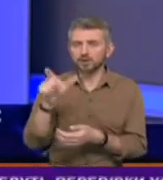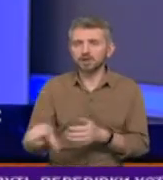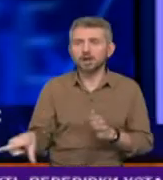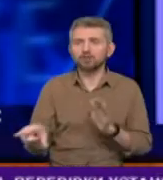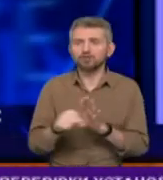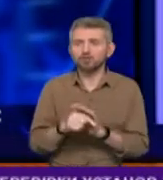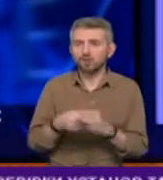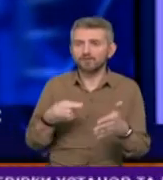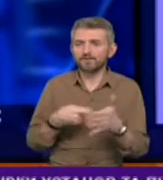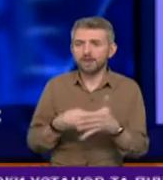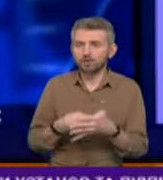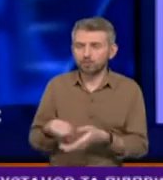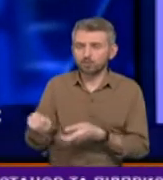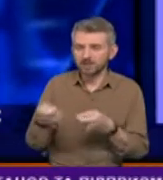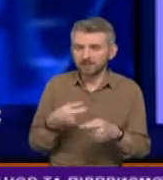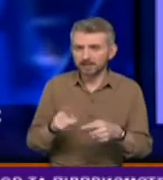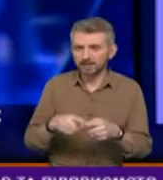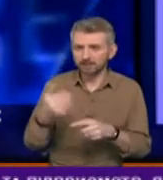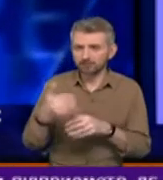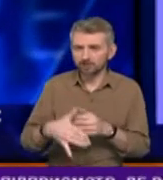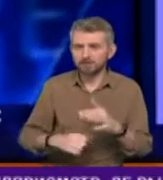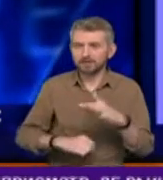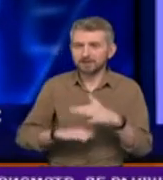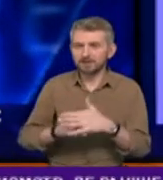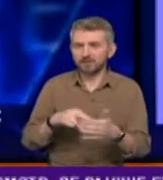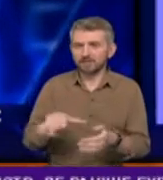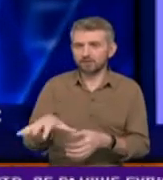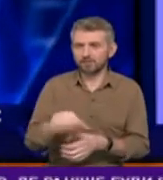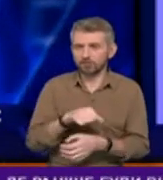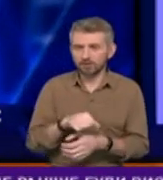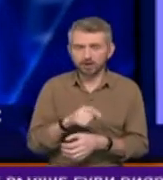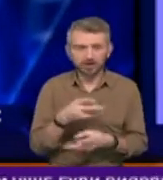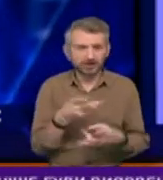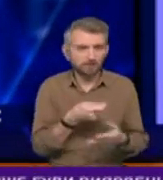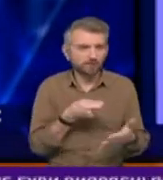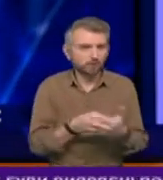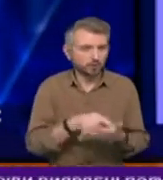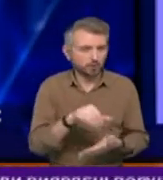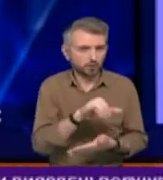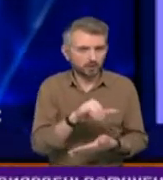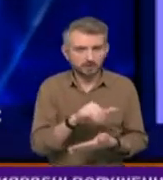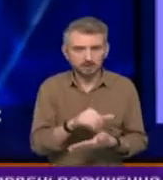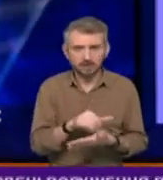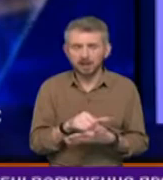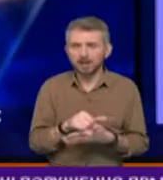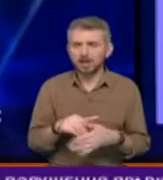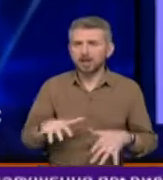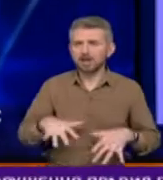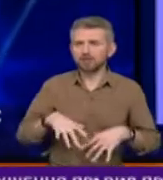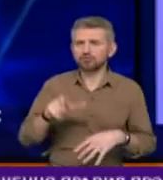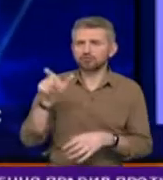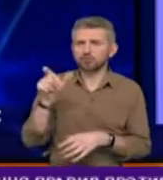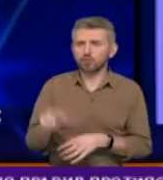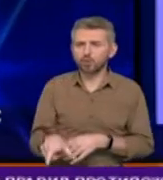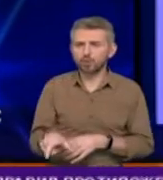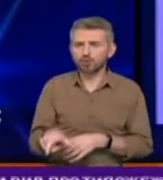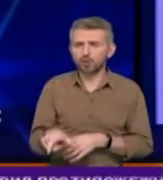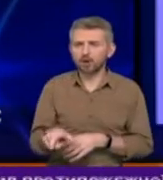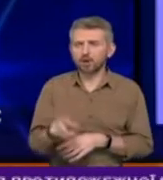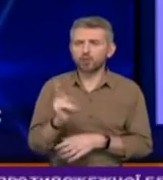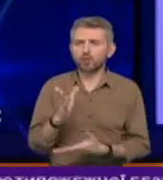нас дійсно освіта поки не найвищого рівня, але вона за останні роки дуже, скажімо, крокує вперед великими темпами.